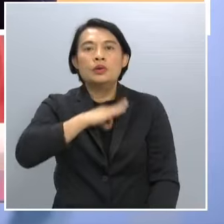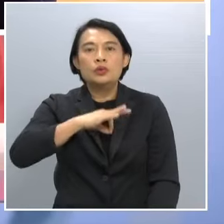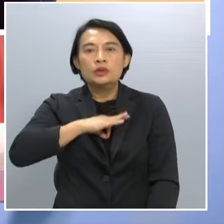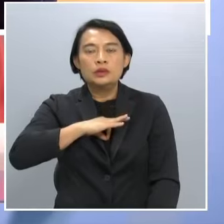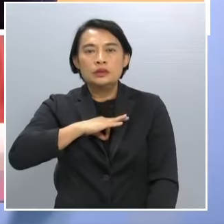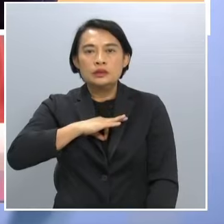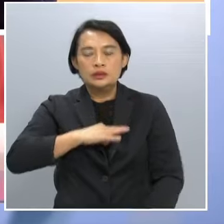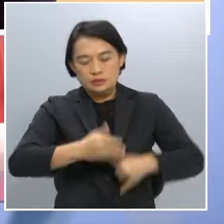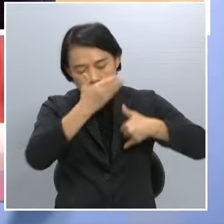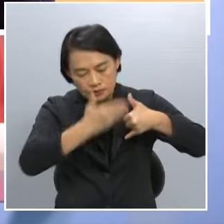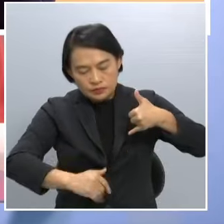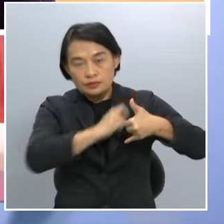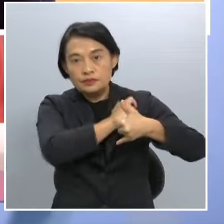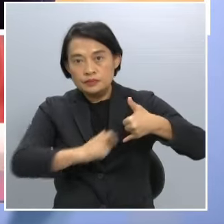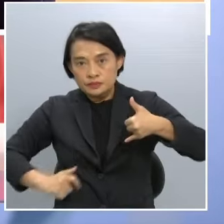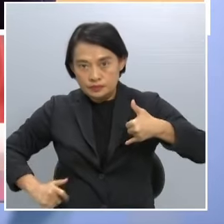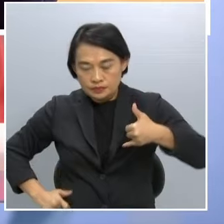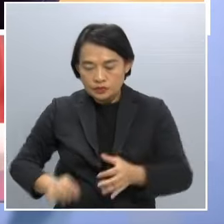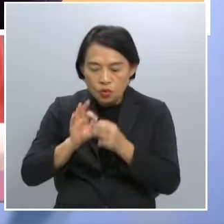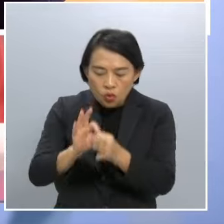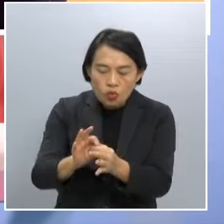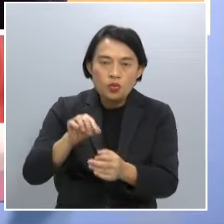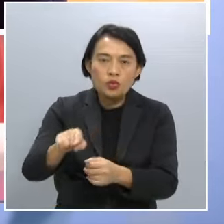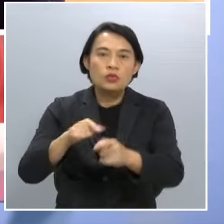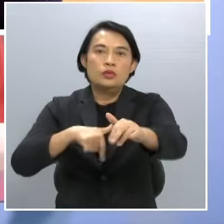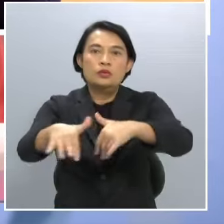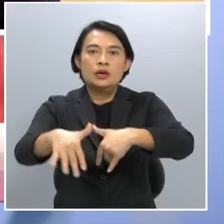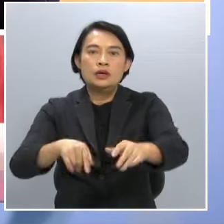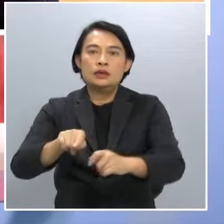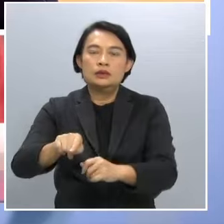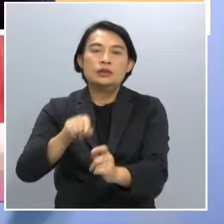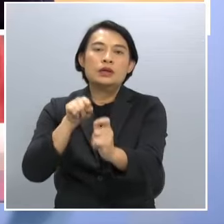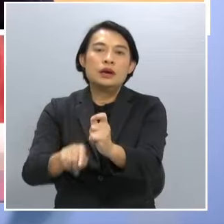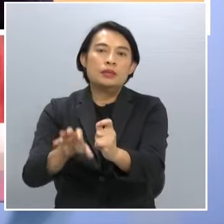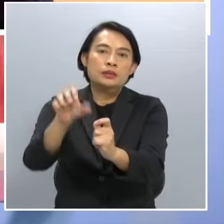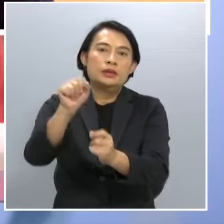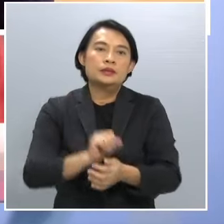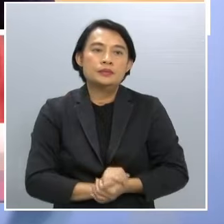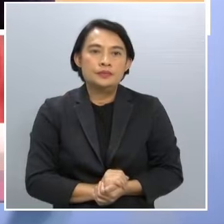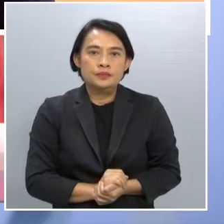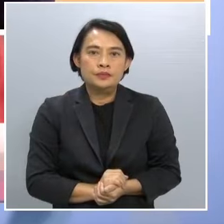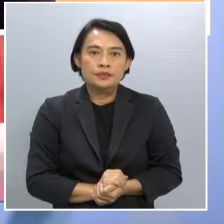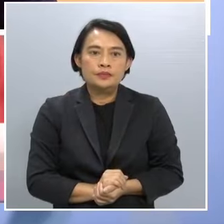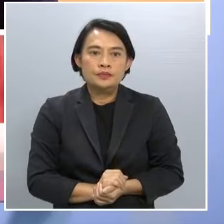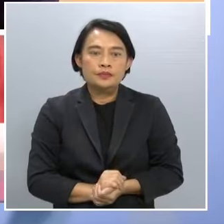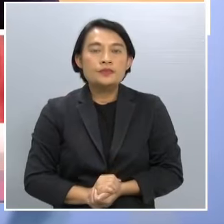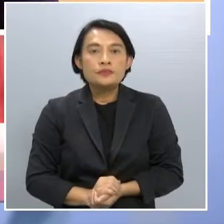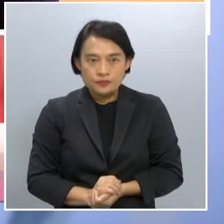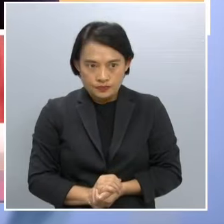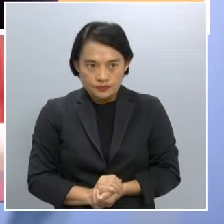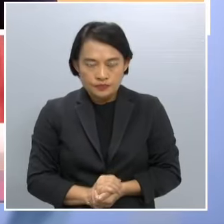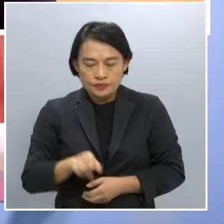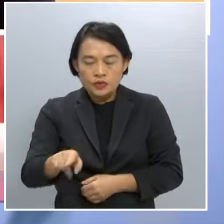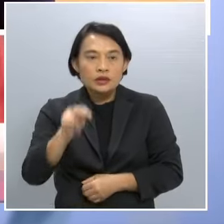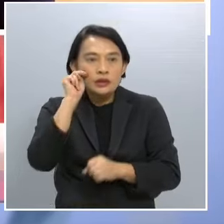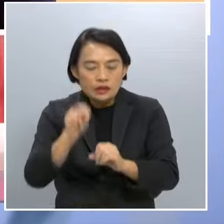ระองค์ท่านได้ห่วงใยพี่น้องประชาชนของอำเภอเมืองนะครับโดยเฉพาะคนที่ประสบปัญหาน้ำท่วม